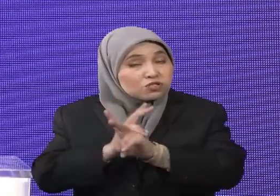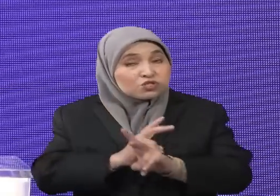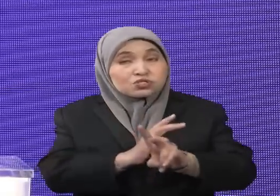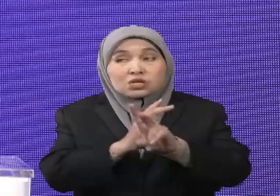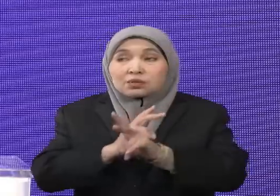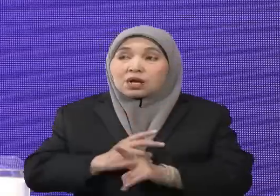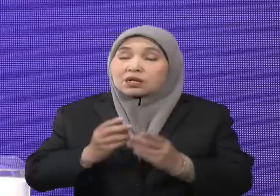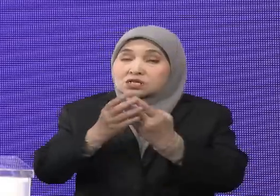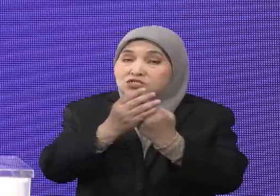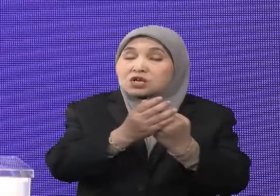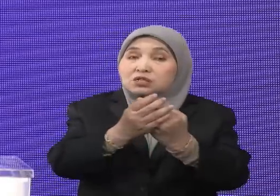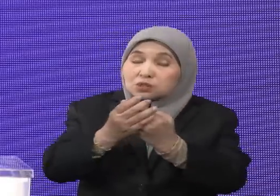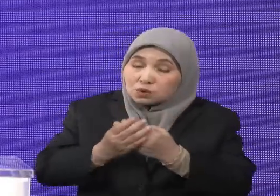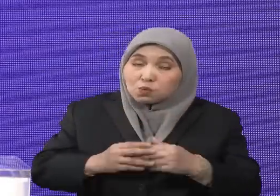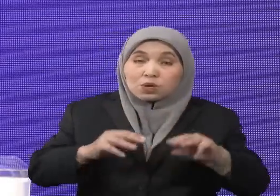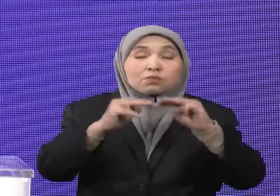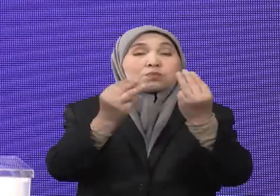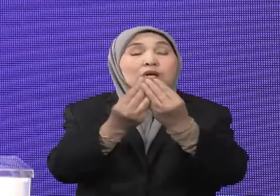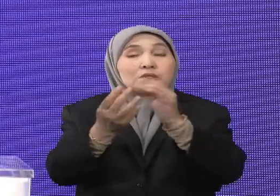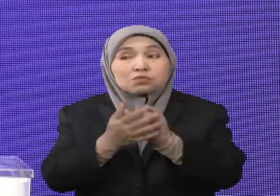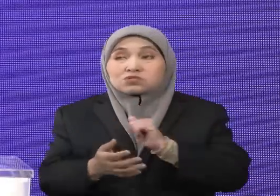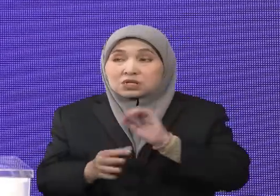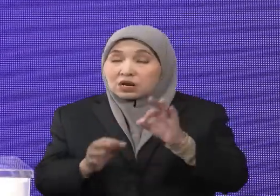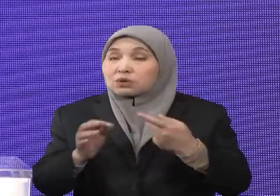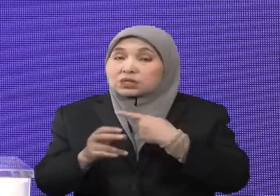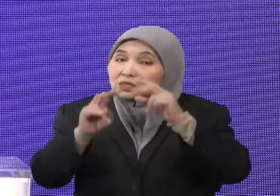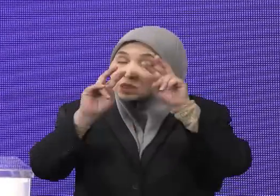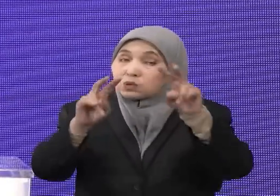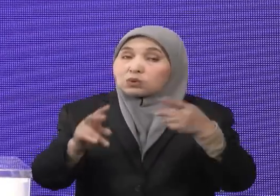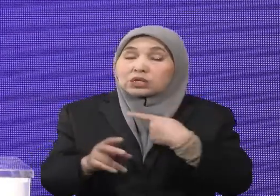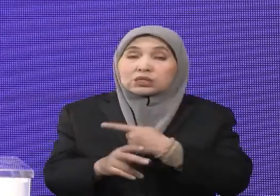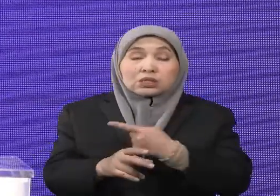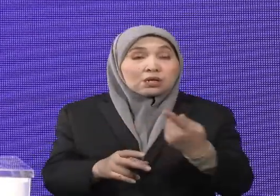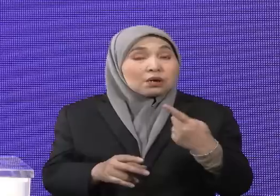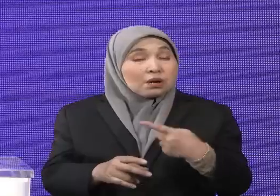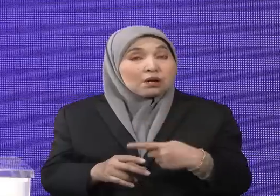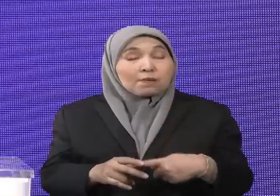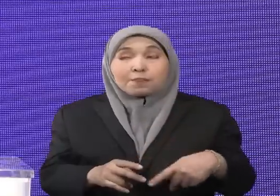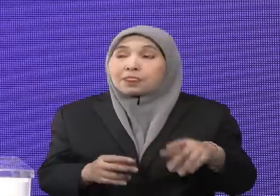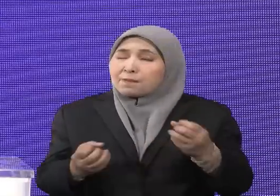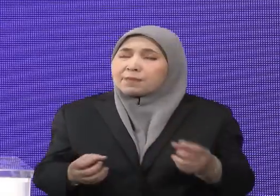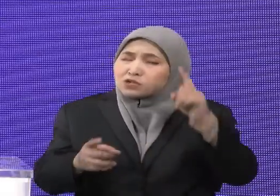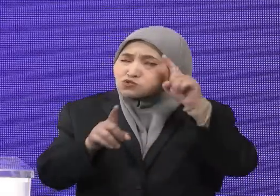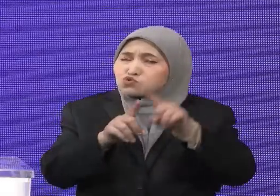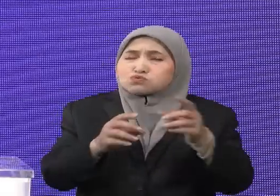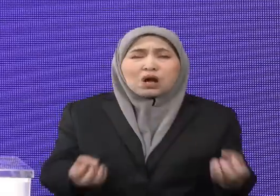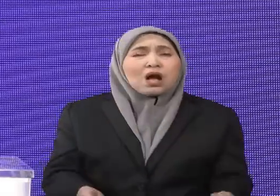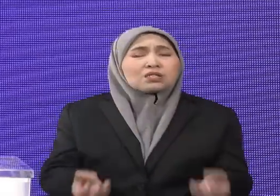kesatuan Ummah itu sendiri selain tuan-tuan kalau kita lihat kita bersujud atau banyak